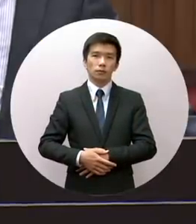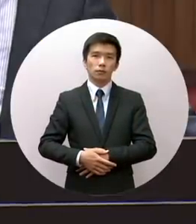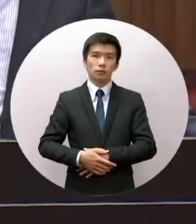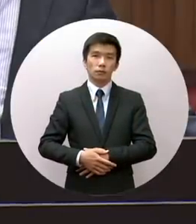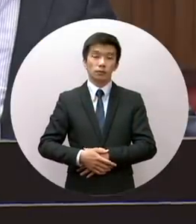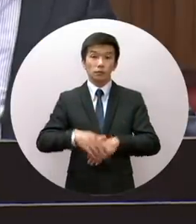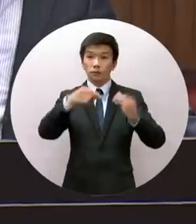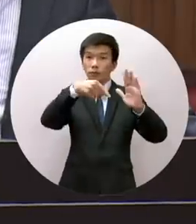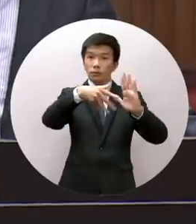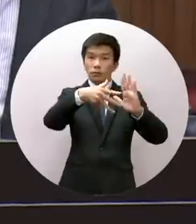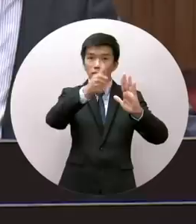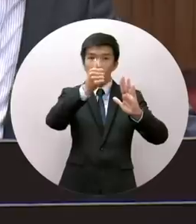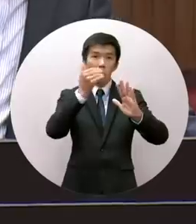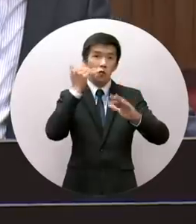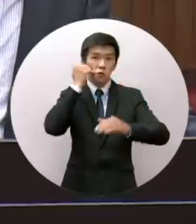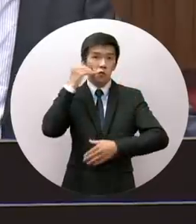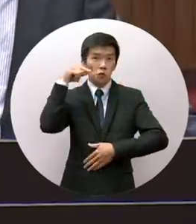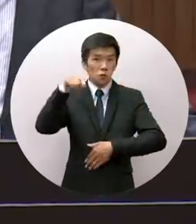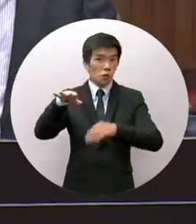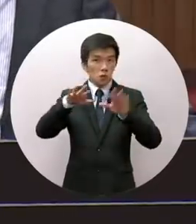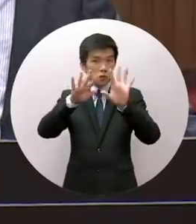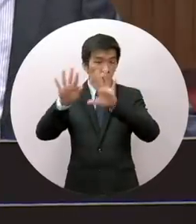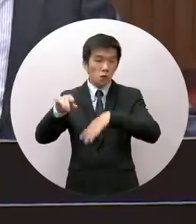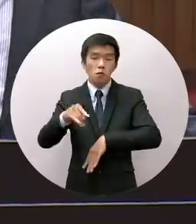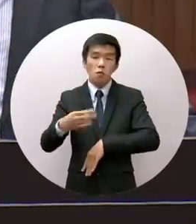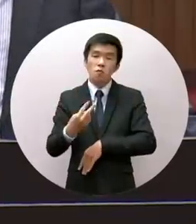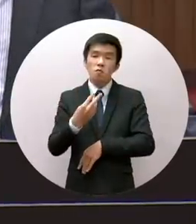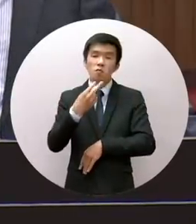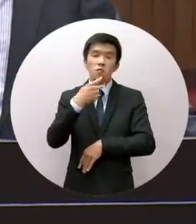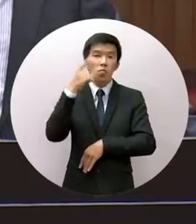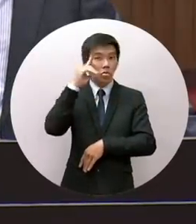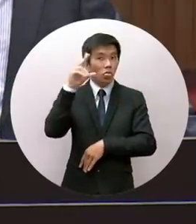院长，如果这样子的话没有感觉的话，